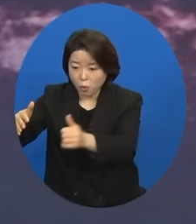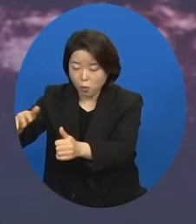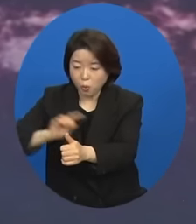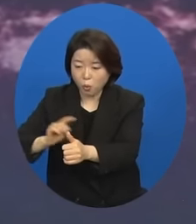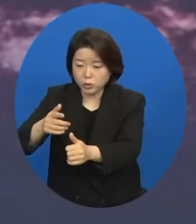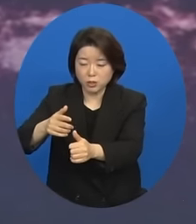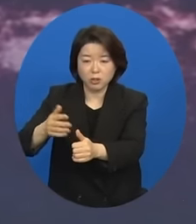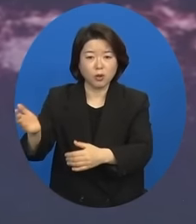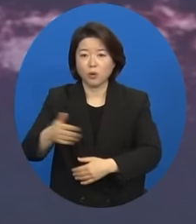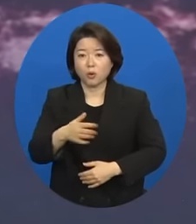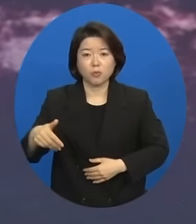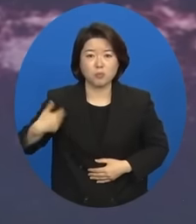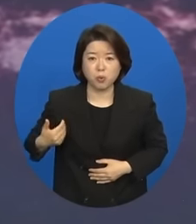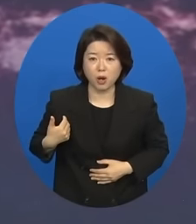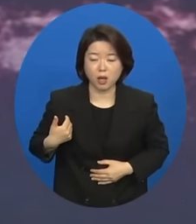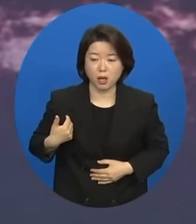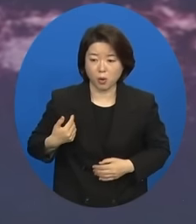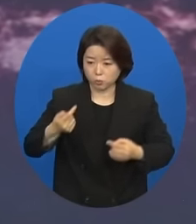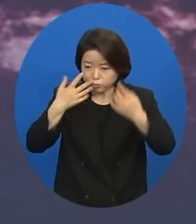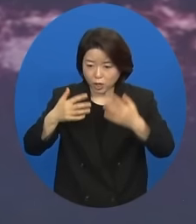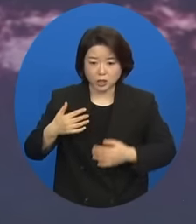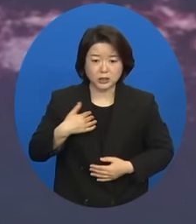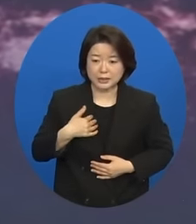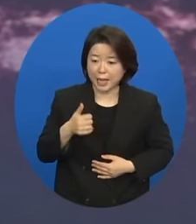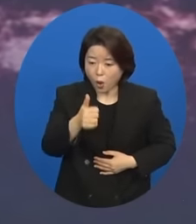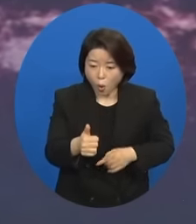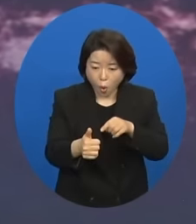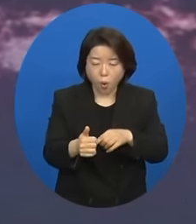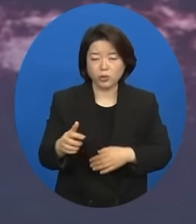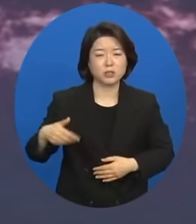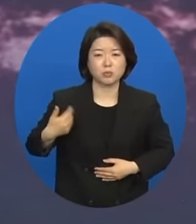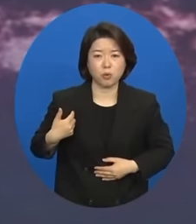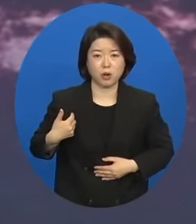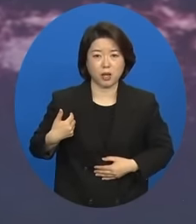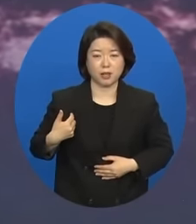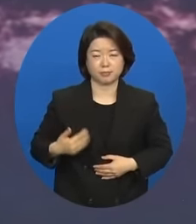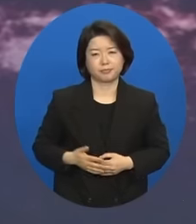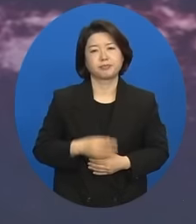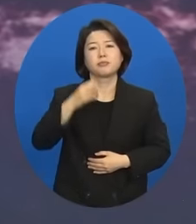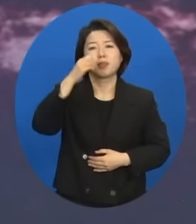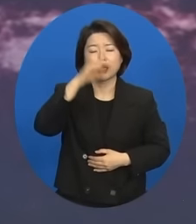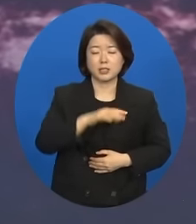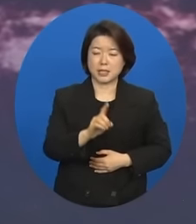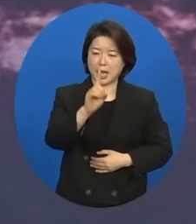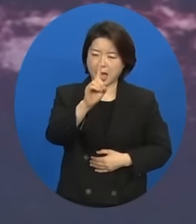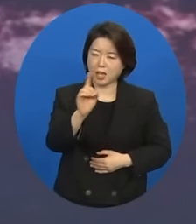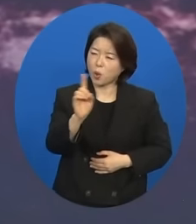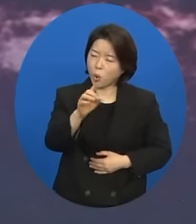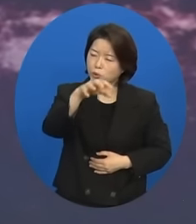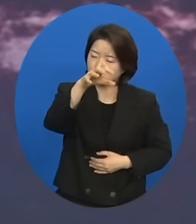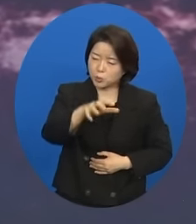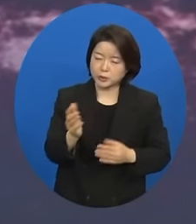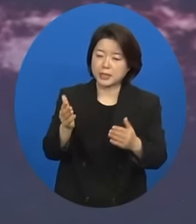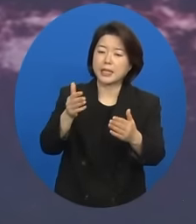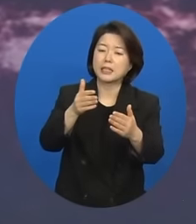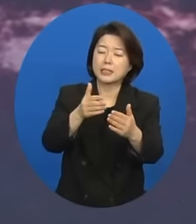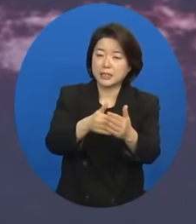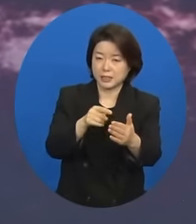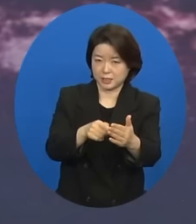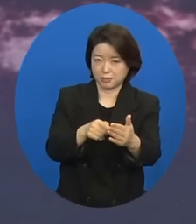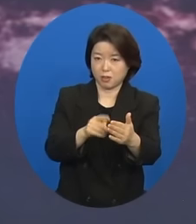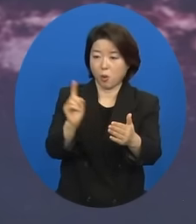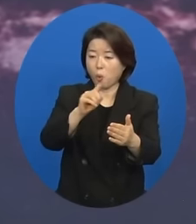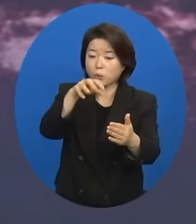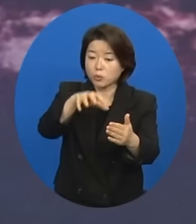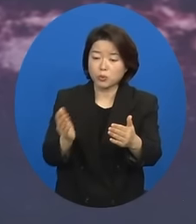그래서 11절에 보면요 거기가 어디인지도 명시하고 있지 않습니다 그냥 한 곳에 이르러는 이렇게 돼 있죠 한 곳에